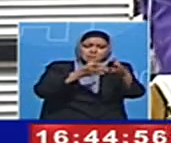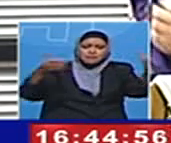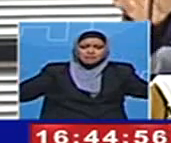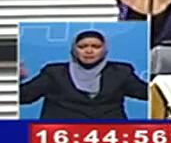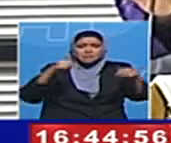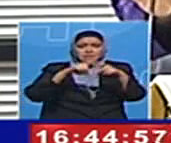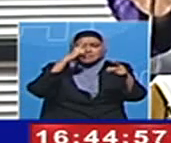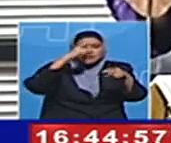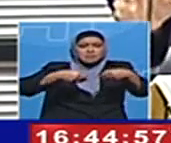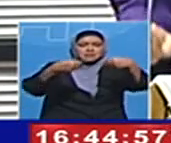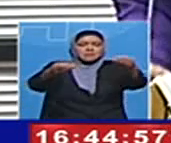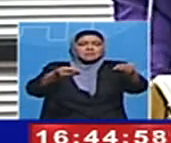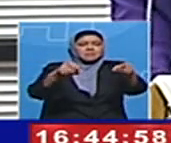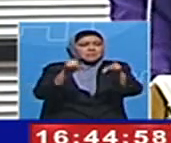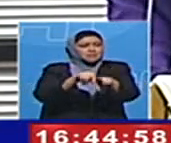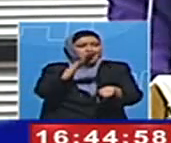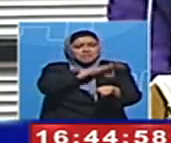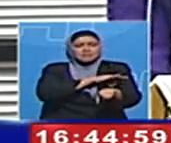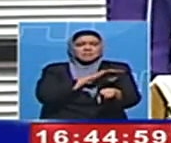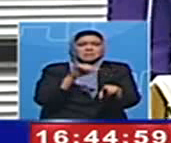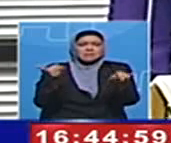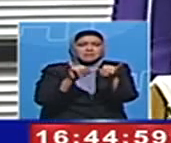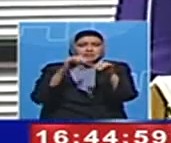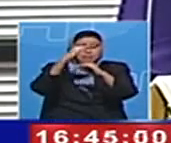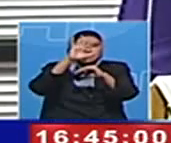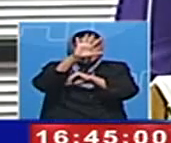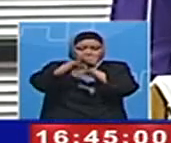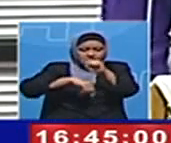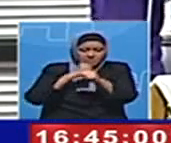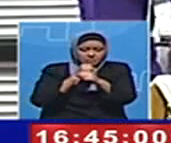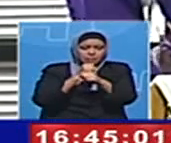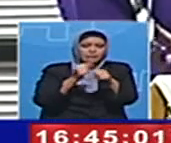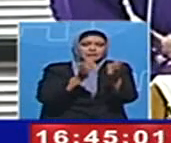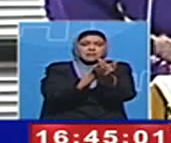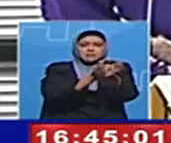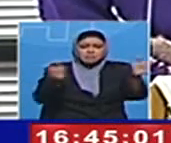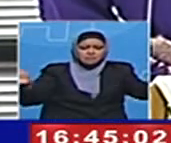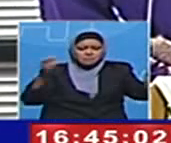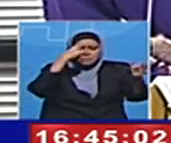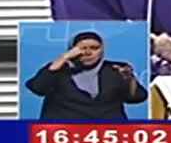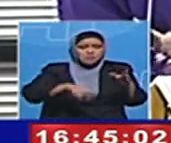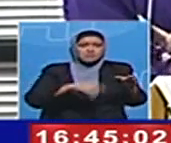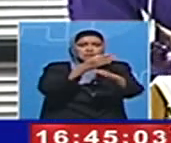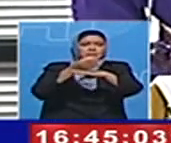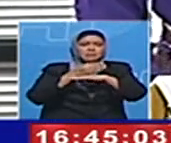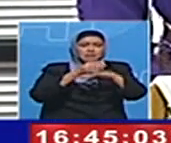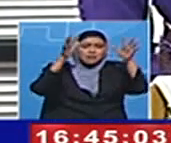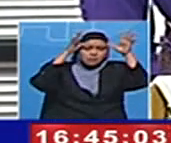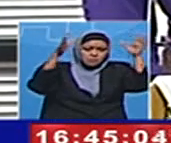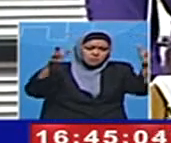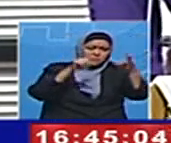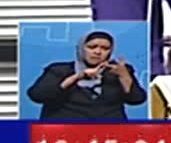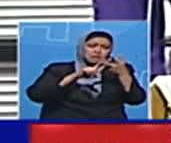yang sama untuk tempoh 5 tahun skop insentif juga akan diperluas P ternakan rusa ternakan